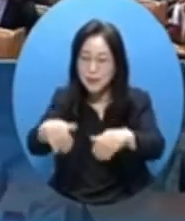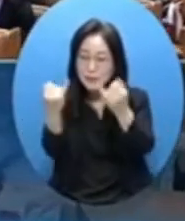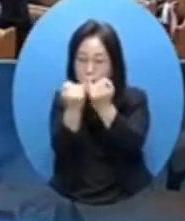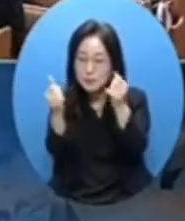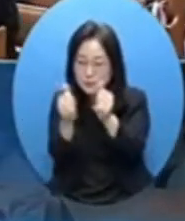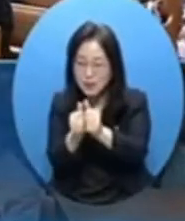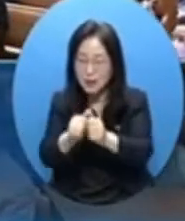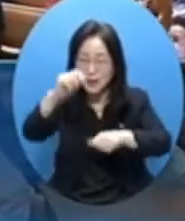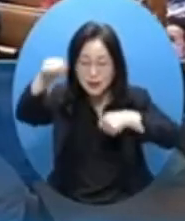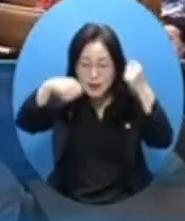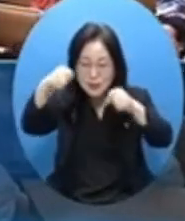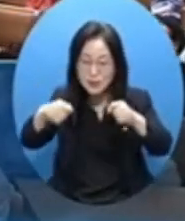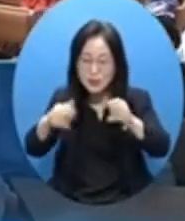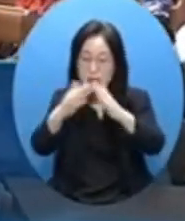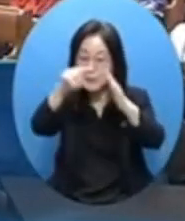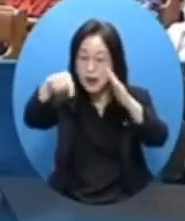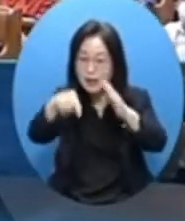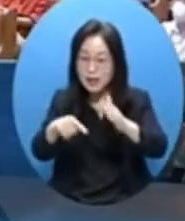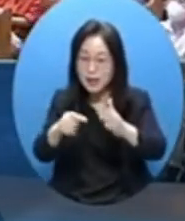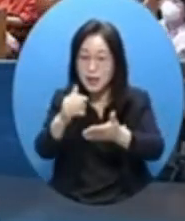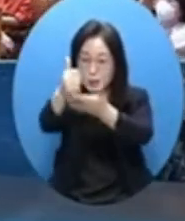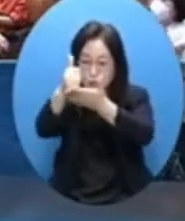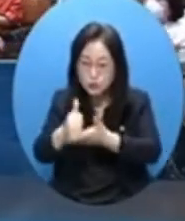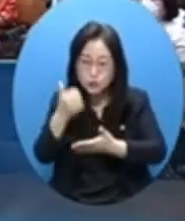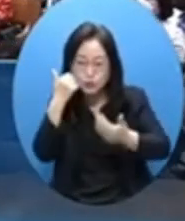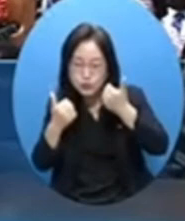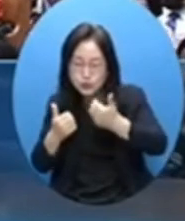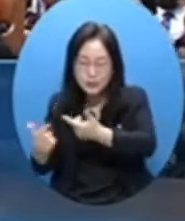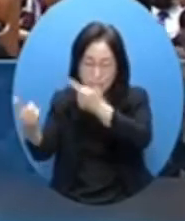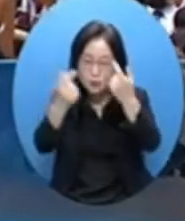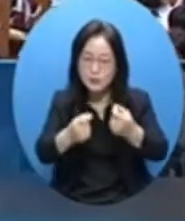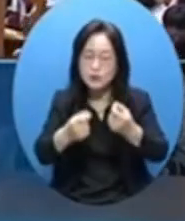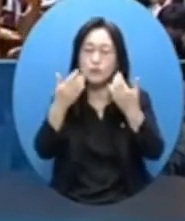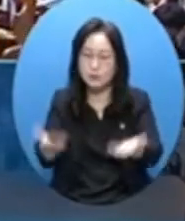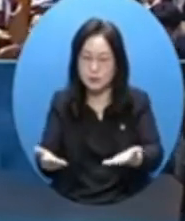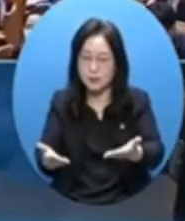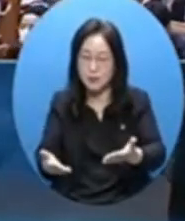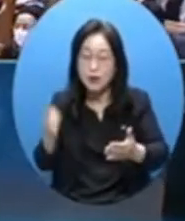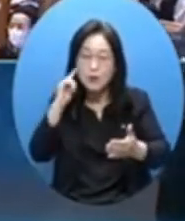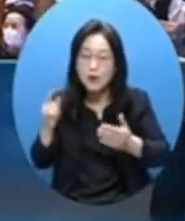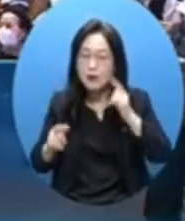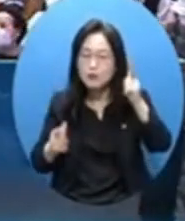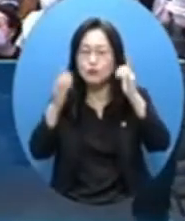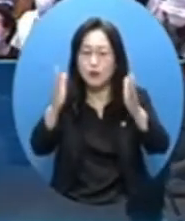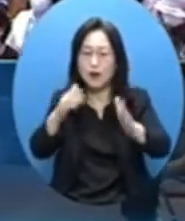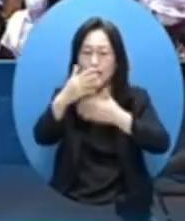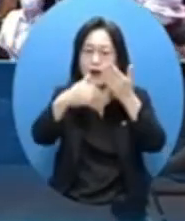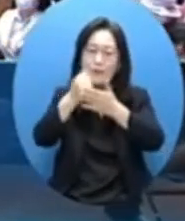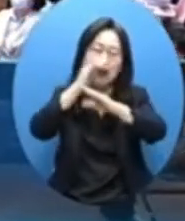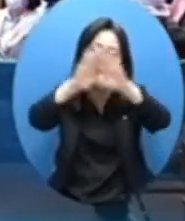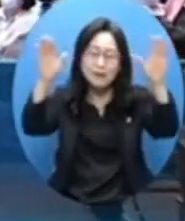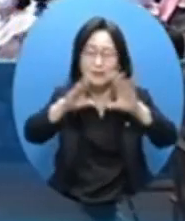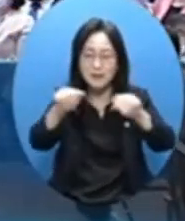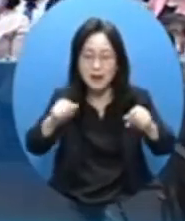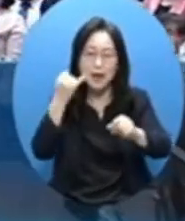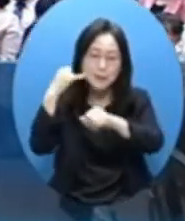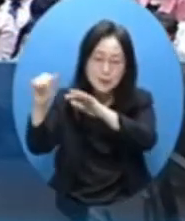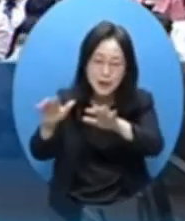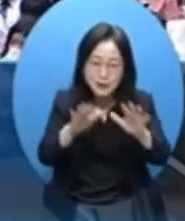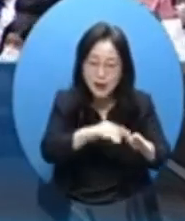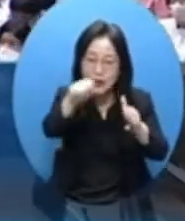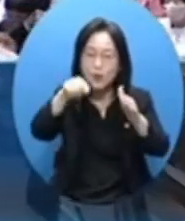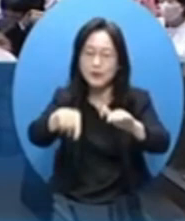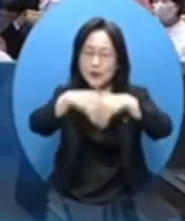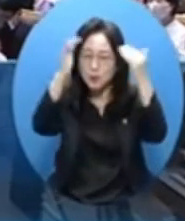내 가축이나네 문안에 머무는 격이라도 아무 일도 하지 말라이는 요새 동안에 나 야훼가 하늘과 땅과 바다와 그